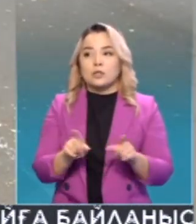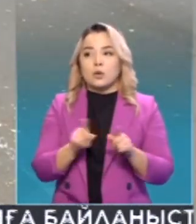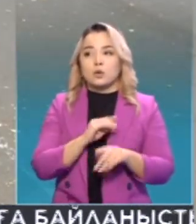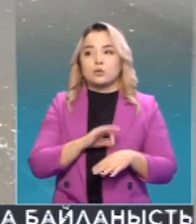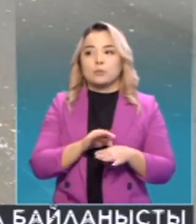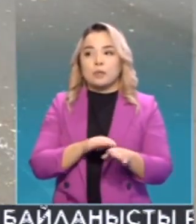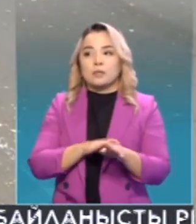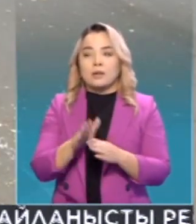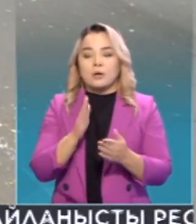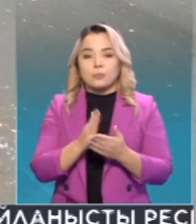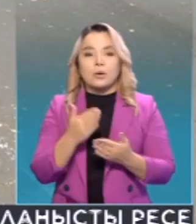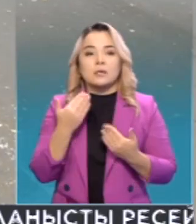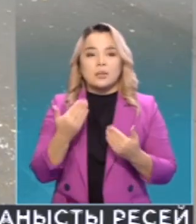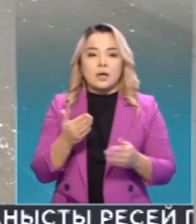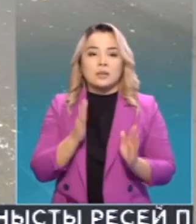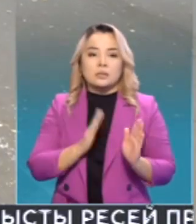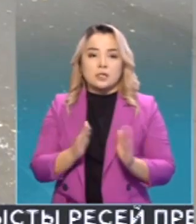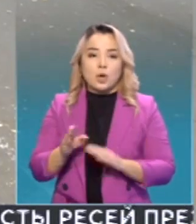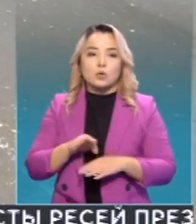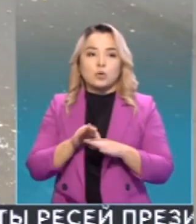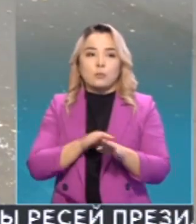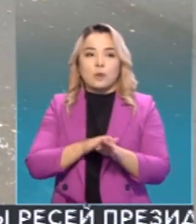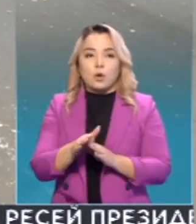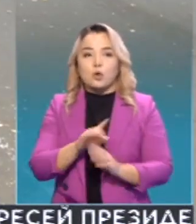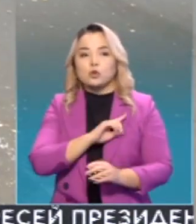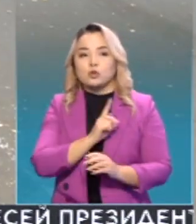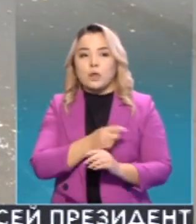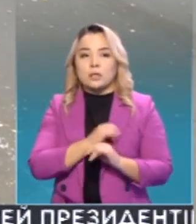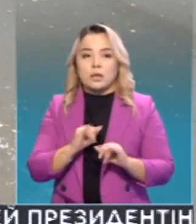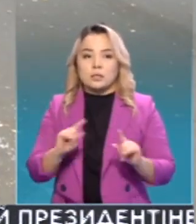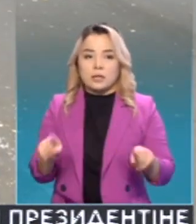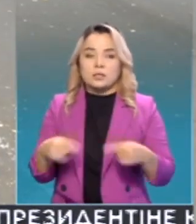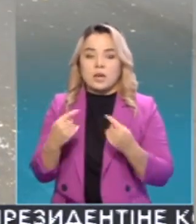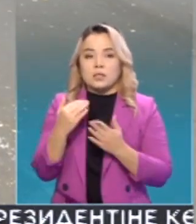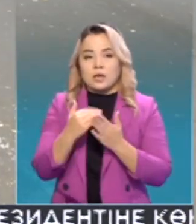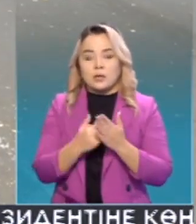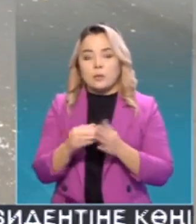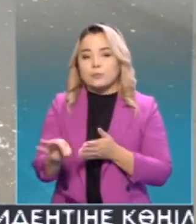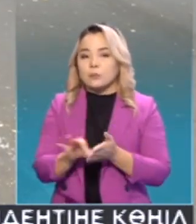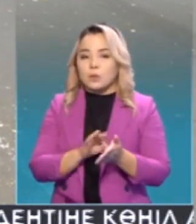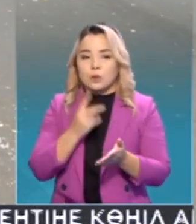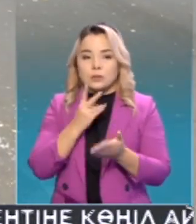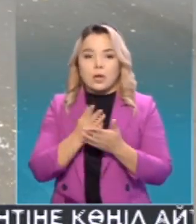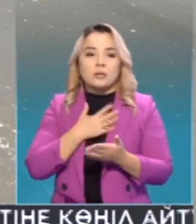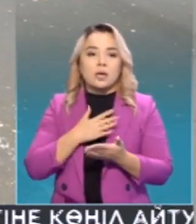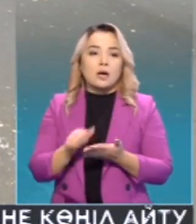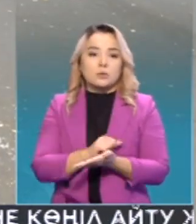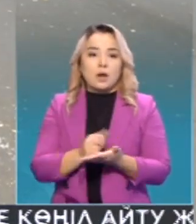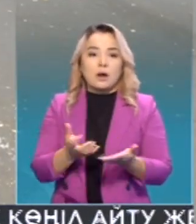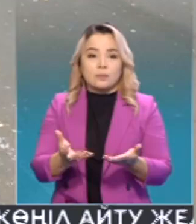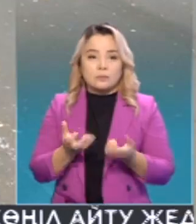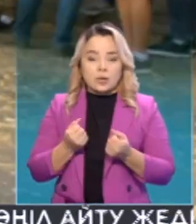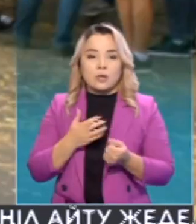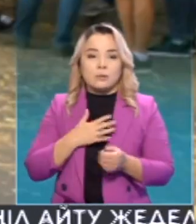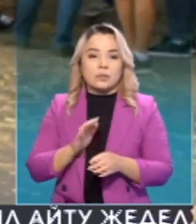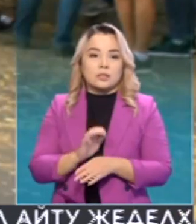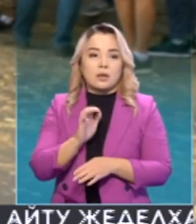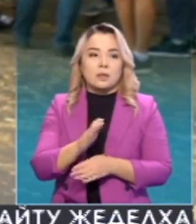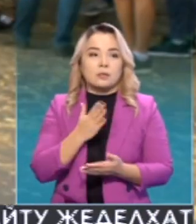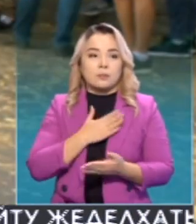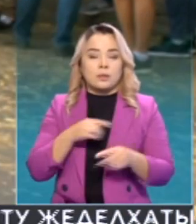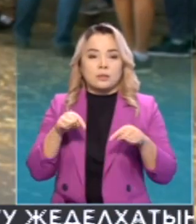ішінде бүкіл жұмыстарды ретке келтіріп күшейтілген режимге көшкен. Өте жылдам. Керекті құжаттарымызды алуға бізді осы жерге жіберген.